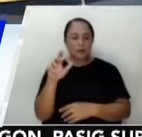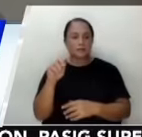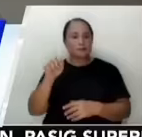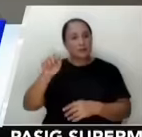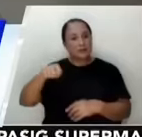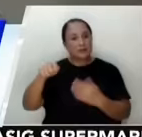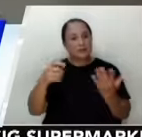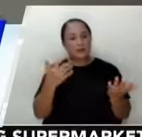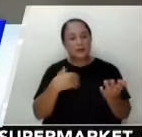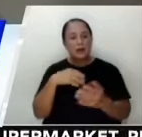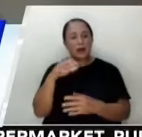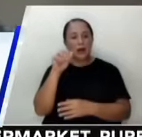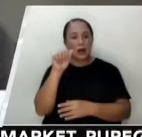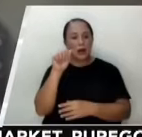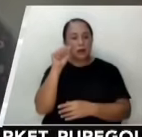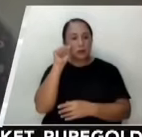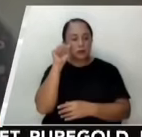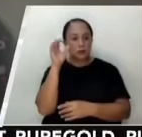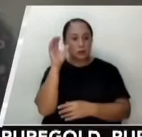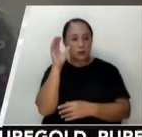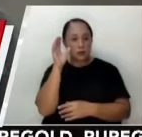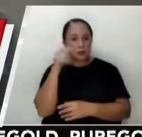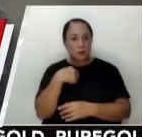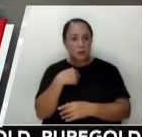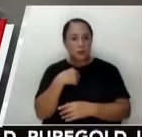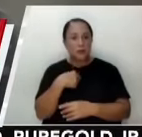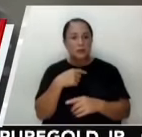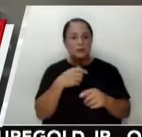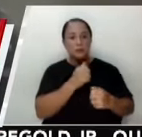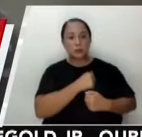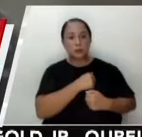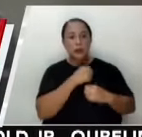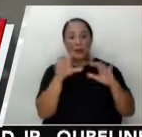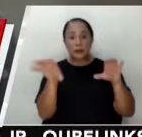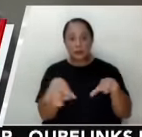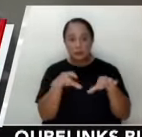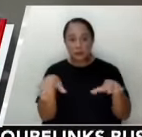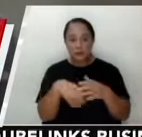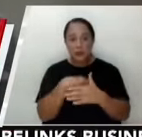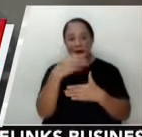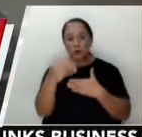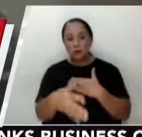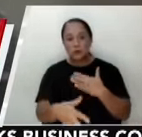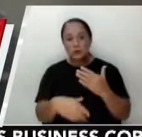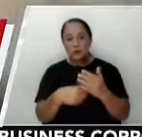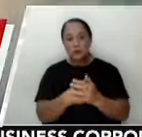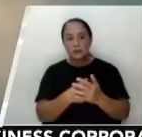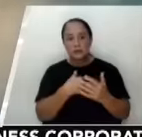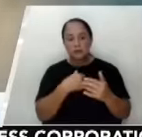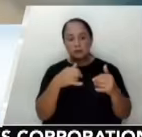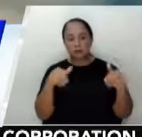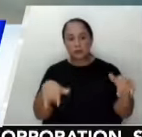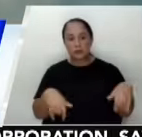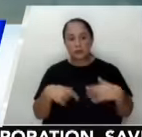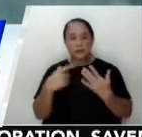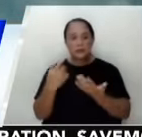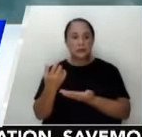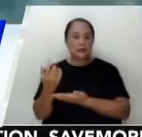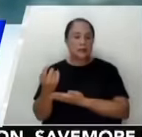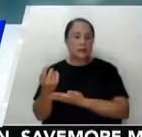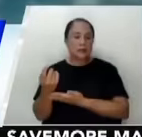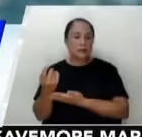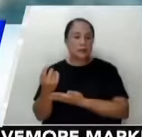Carpio. Ang sabi ng tribunal, this is a military activity outside the jurisdiction of the tribunal. Kaya rekomendasyon